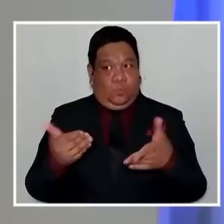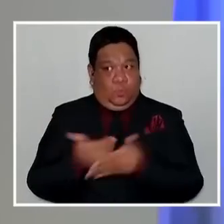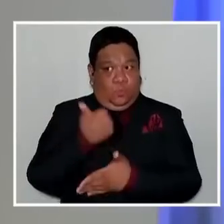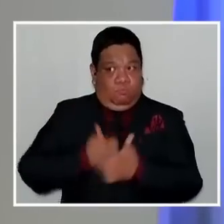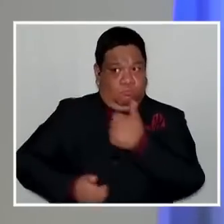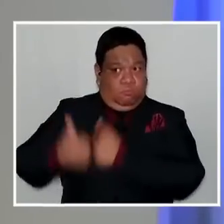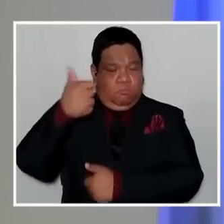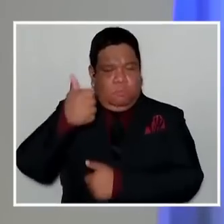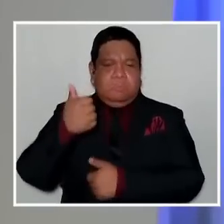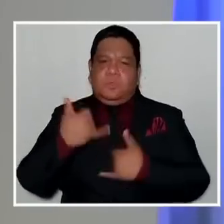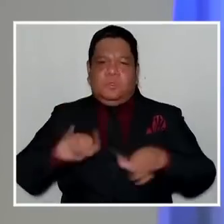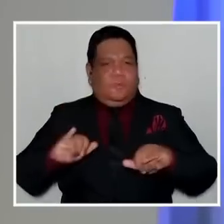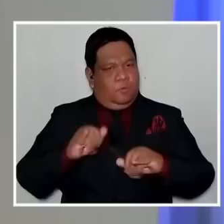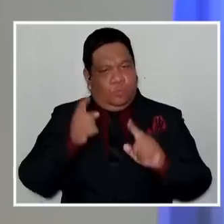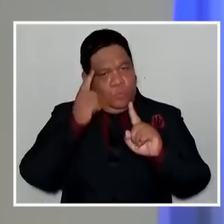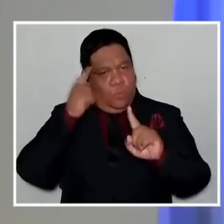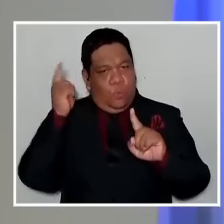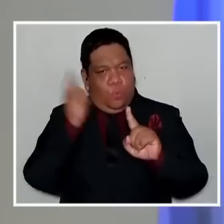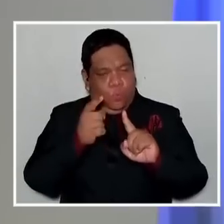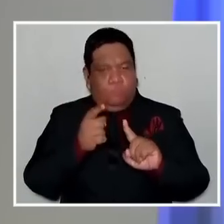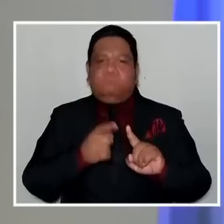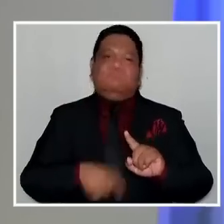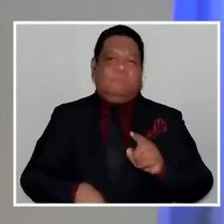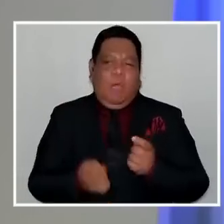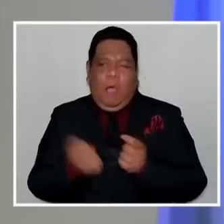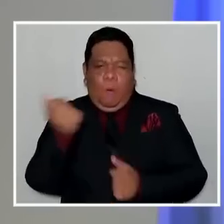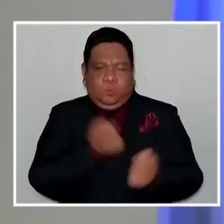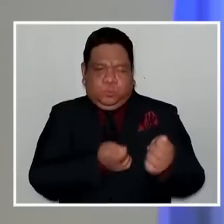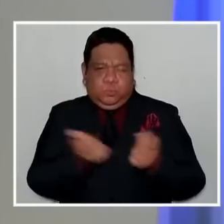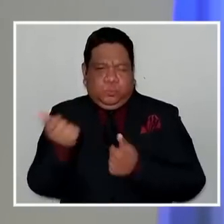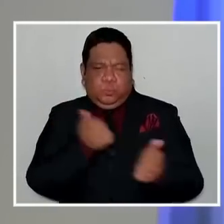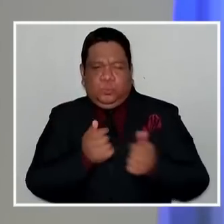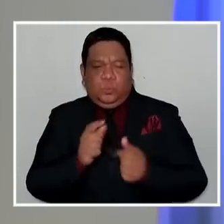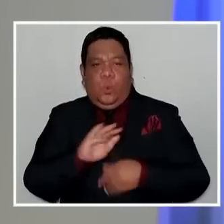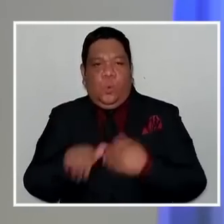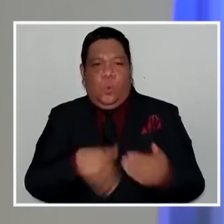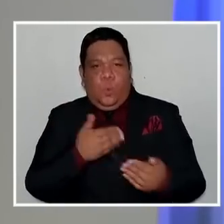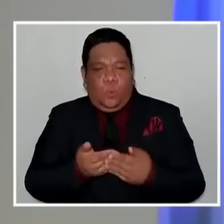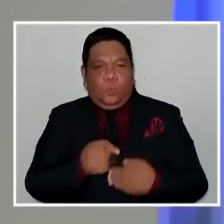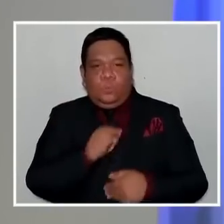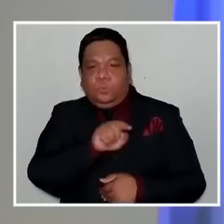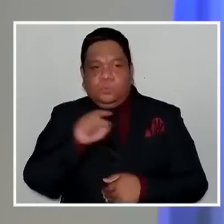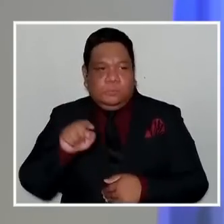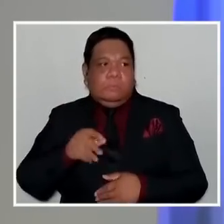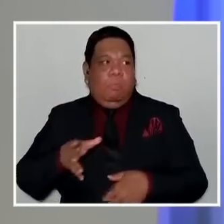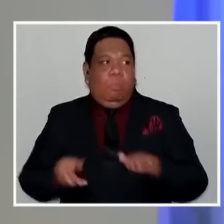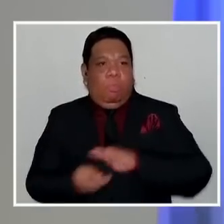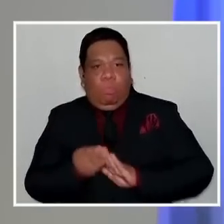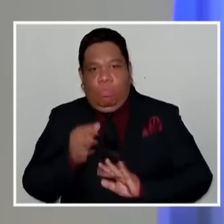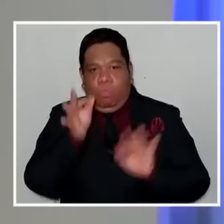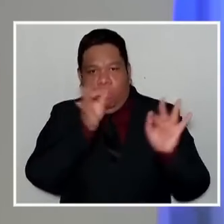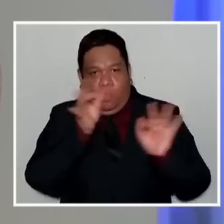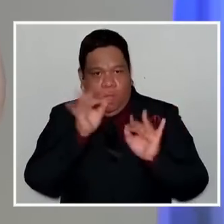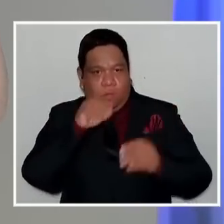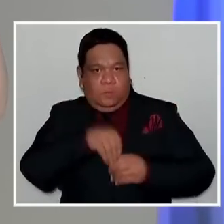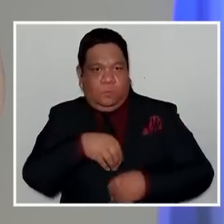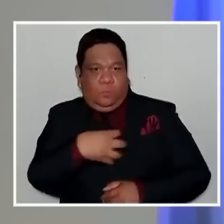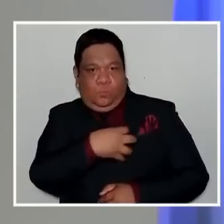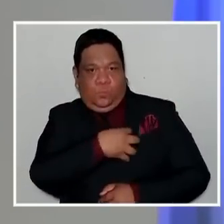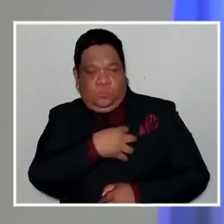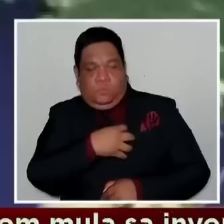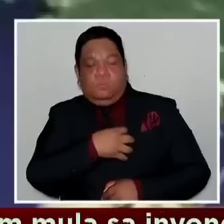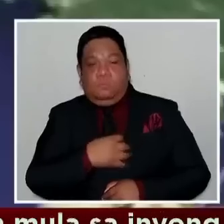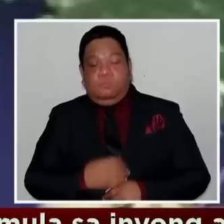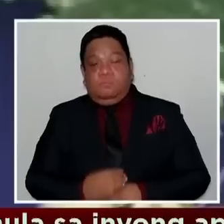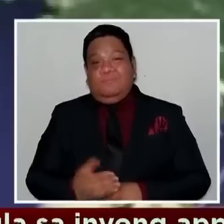para malinis ang kanilang hanay mula sa pagpasok ng sindikato ng droga. Nauna nang kinumpirma ni dating